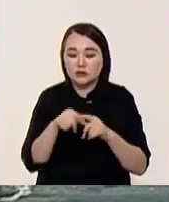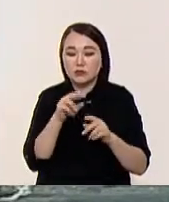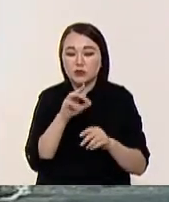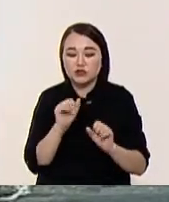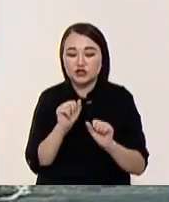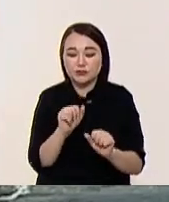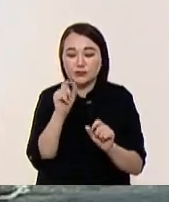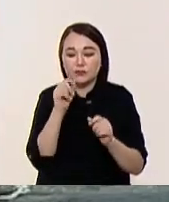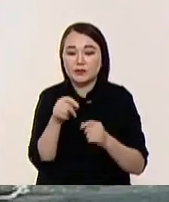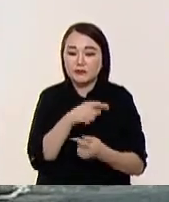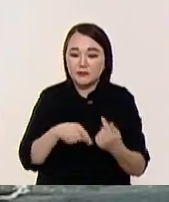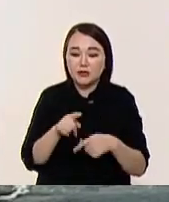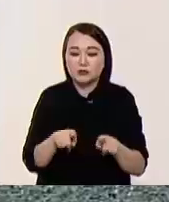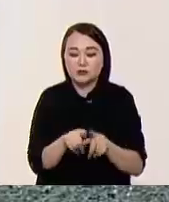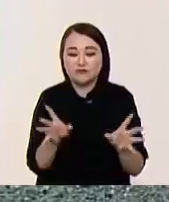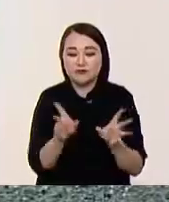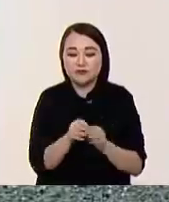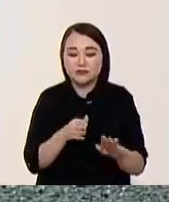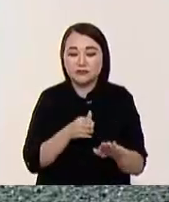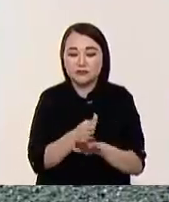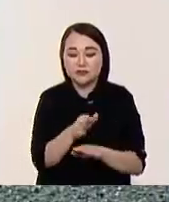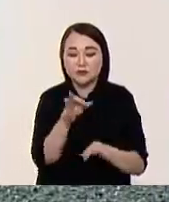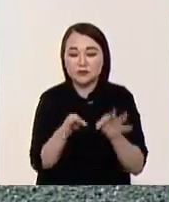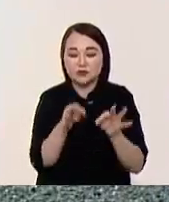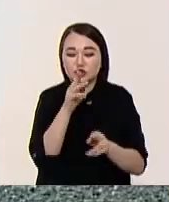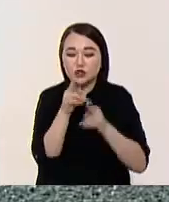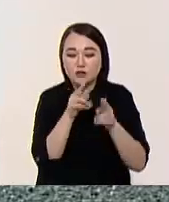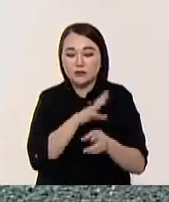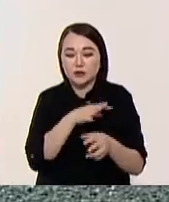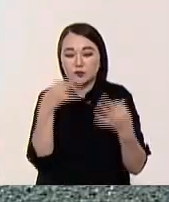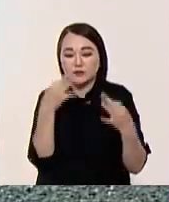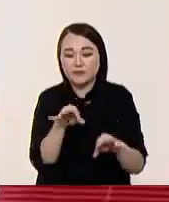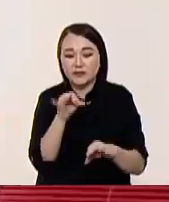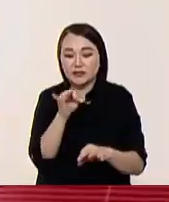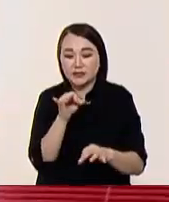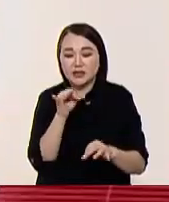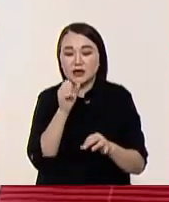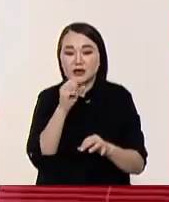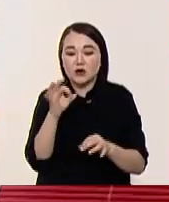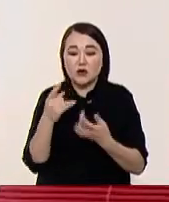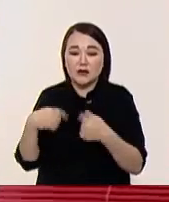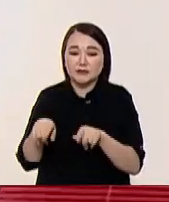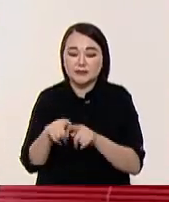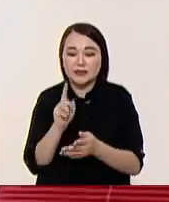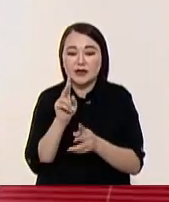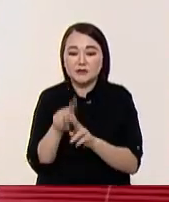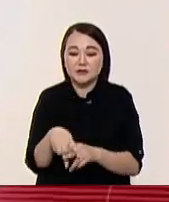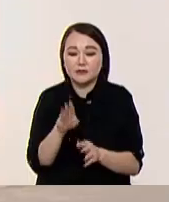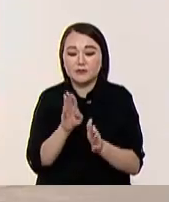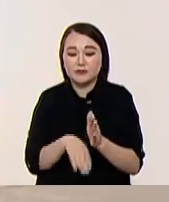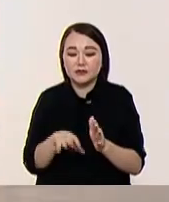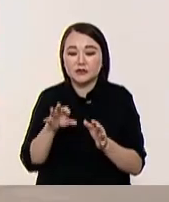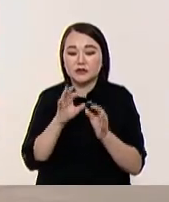прав предпринимателей. Они совместно направили иск в суд. Жалоба была удовлетворена, и акционерное общество обязали